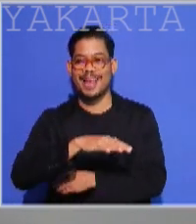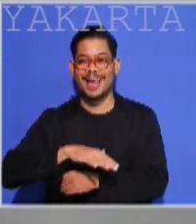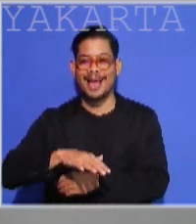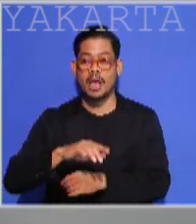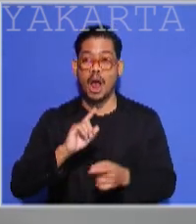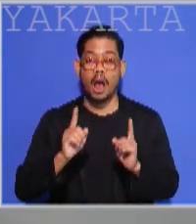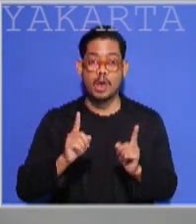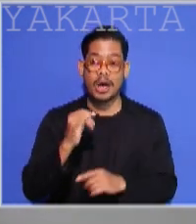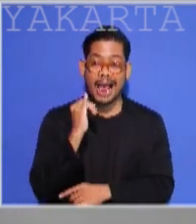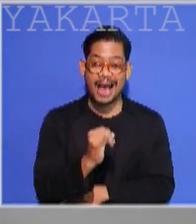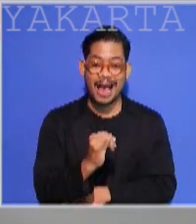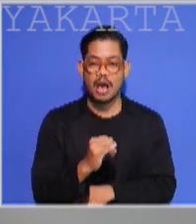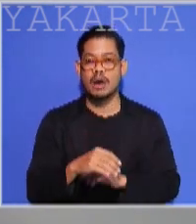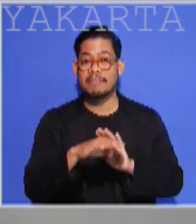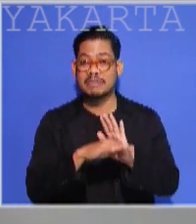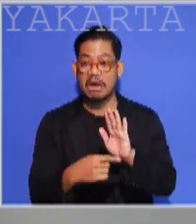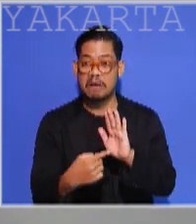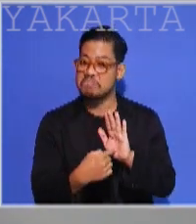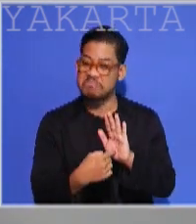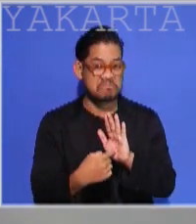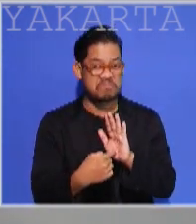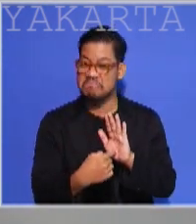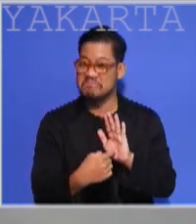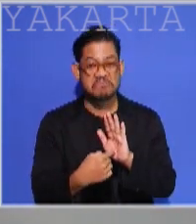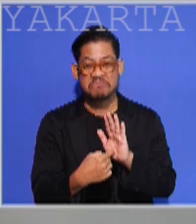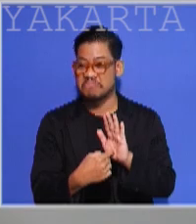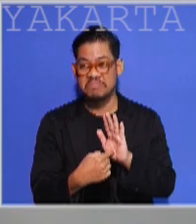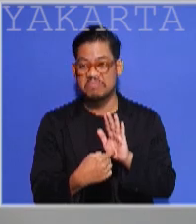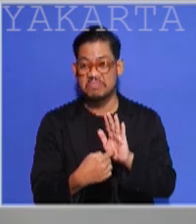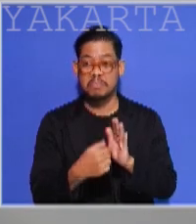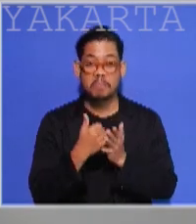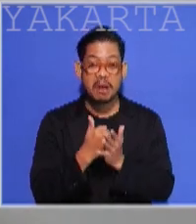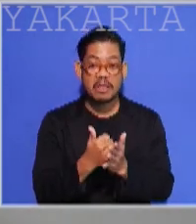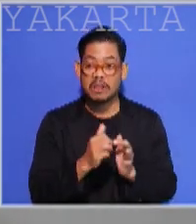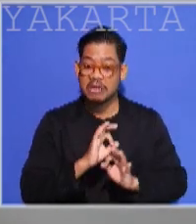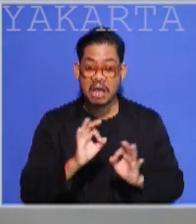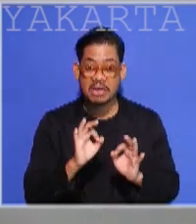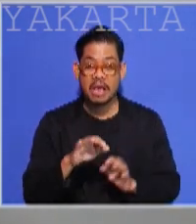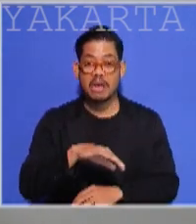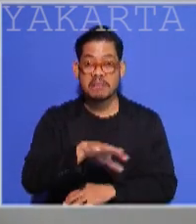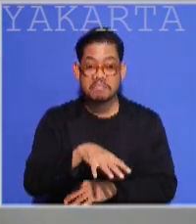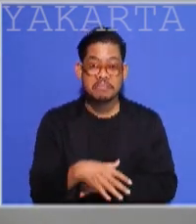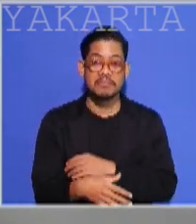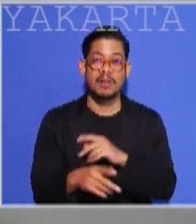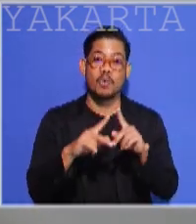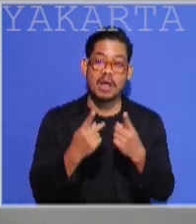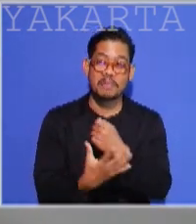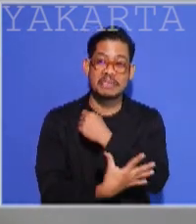dalam sisi kebijakan yang kurang memperoleh intervensi dari keluarampu maka keangan